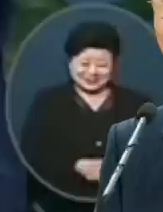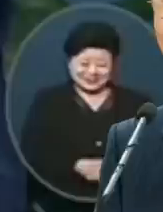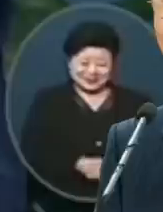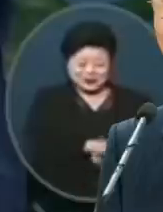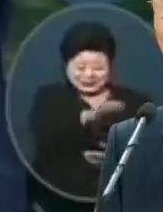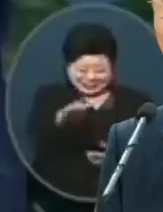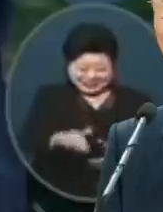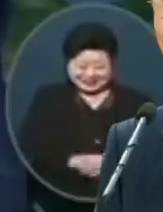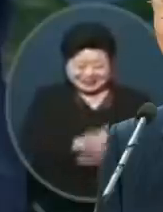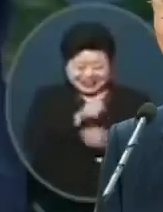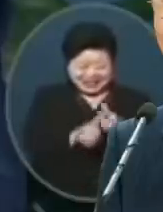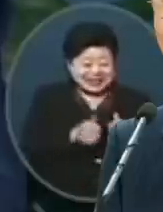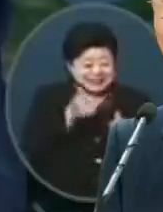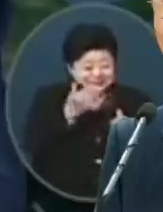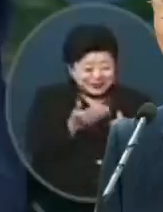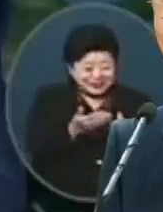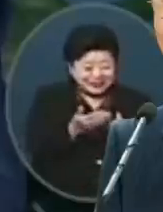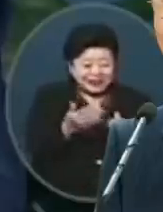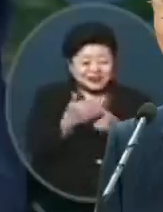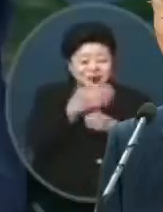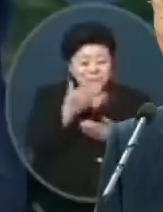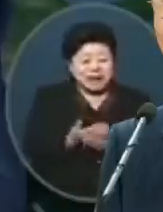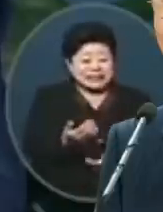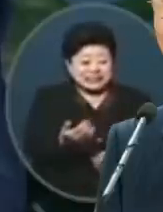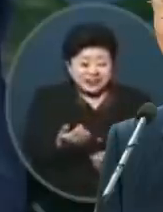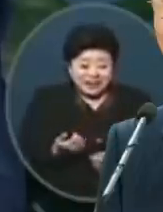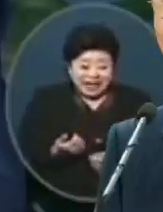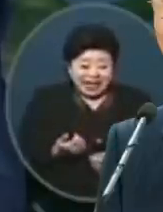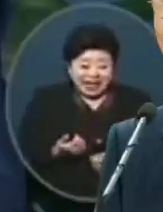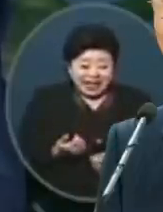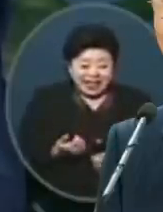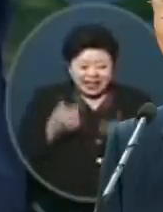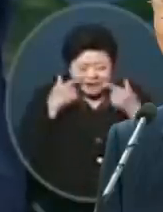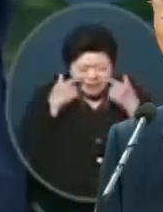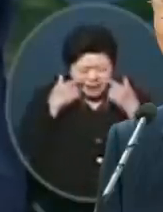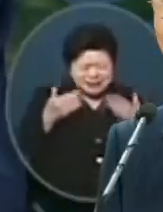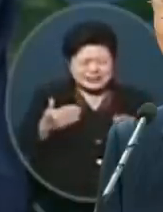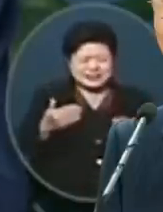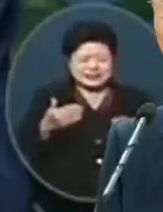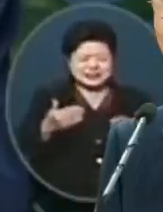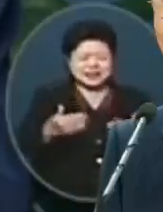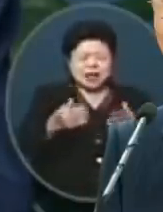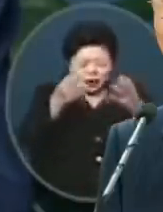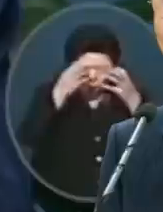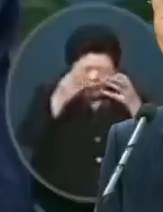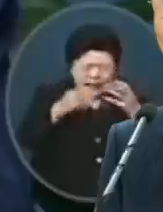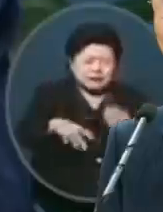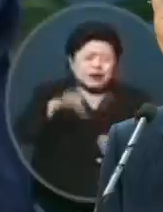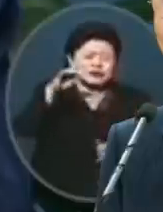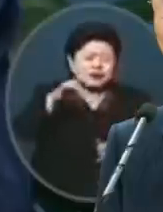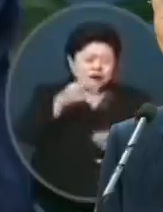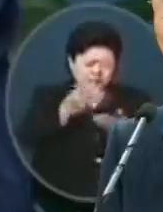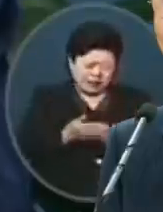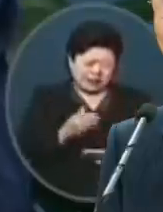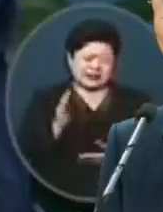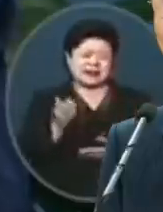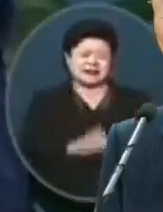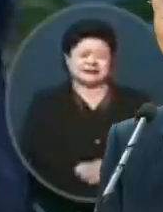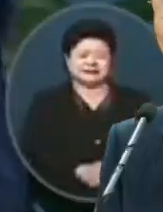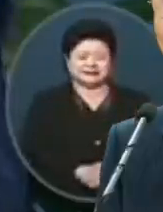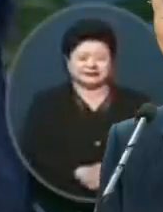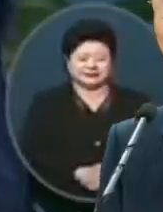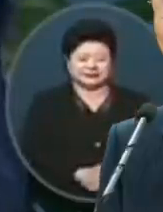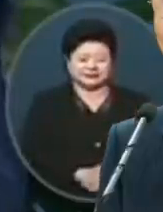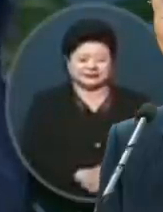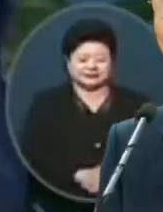우리가 하나님께 은총을 받기 전에 반드시 고난을 통해서 신앙을 한 번 더